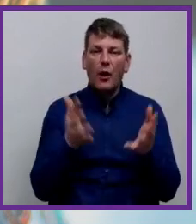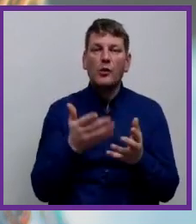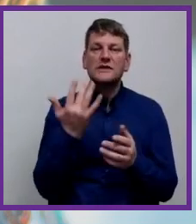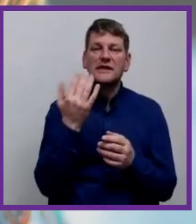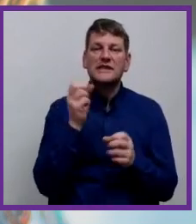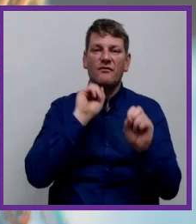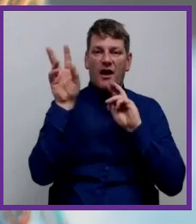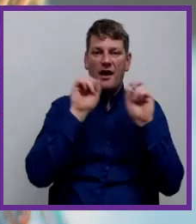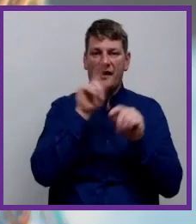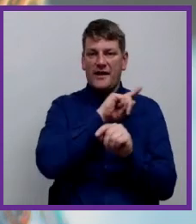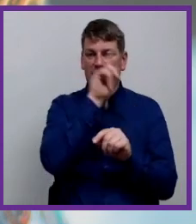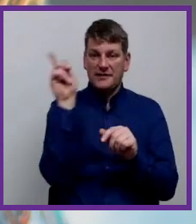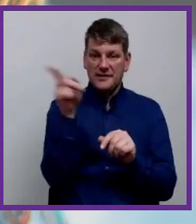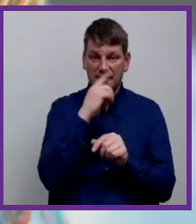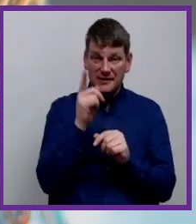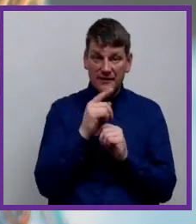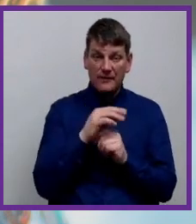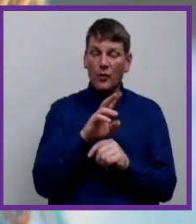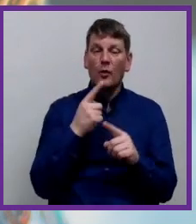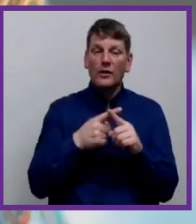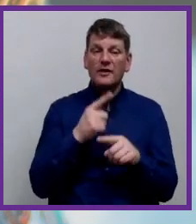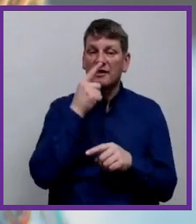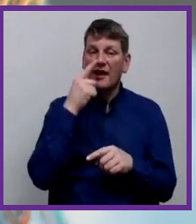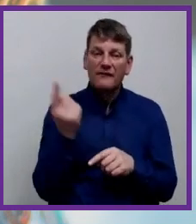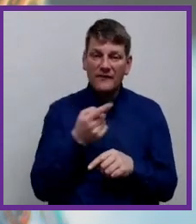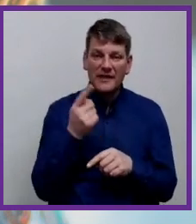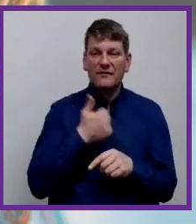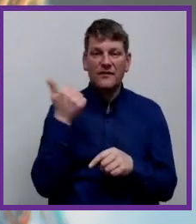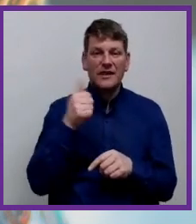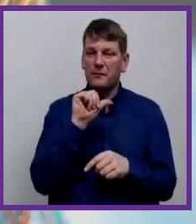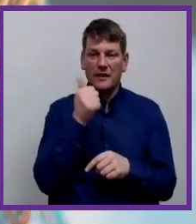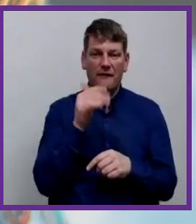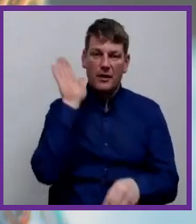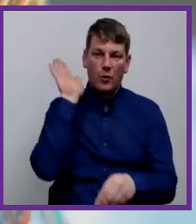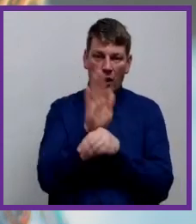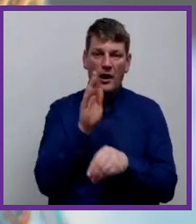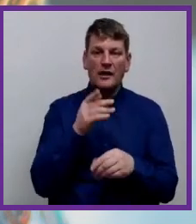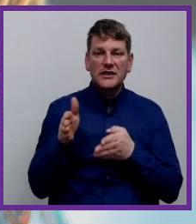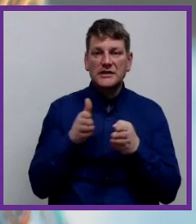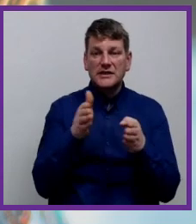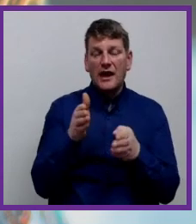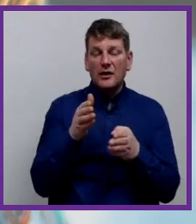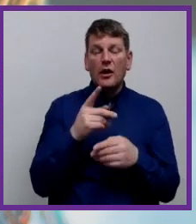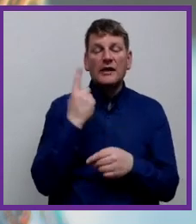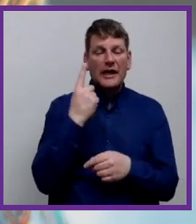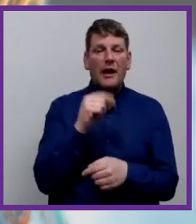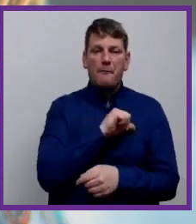zvaigznes, un neviens viņam nevar norādīt šo ceļu, kā tikai viņš